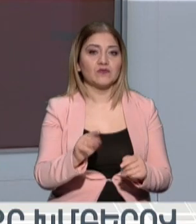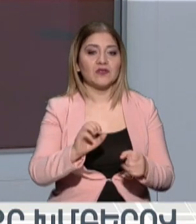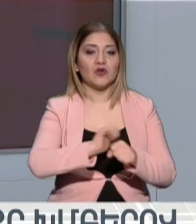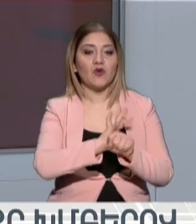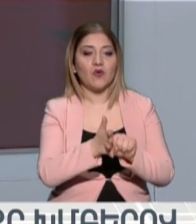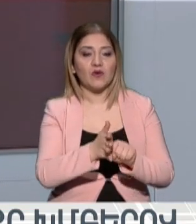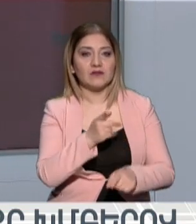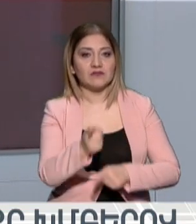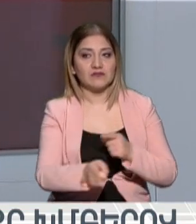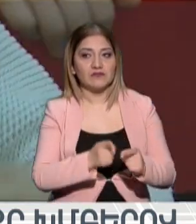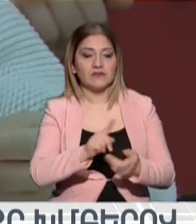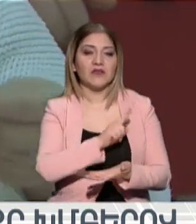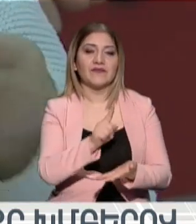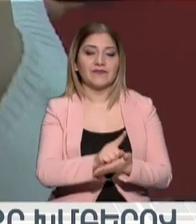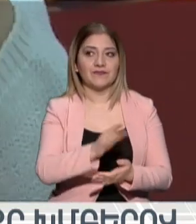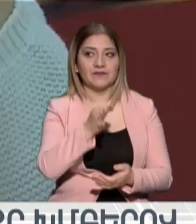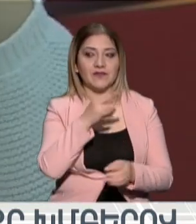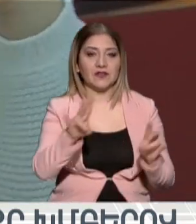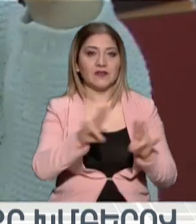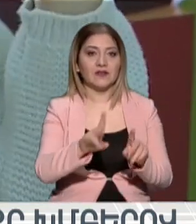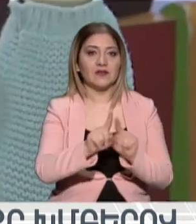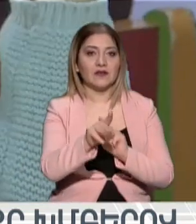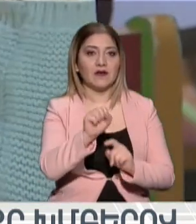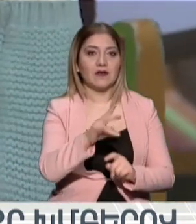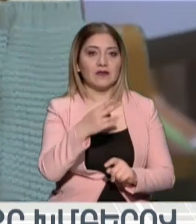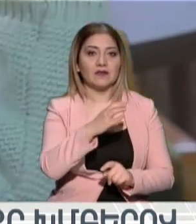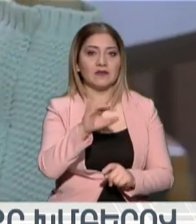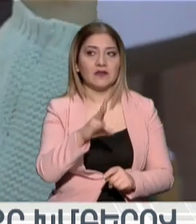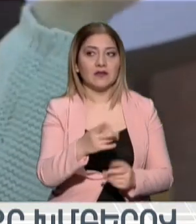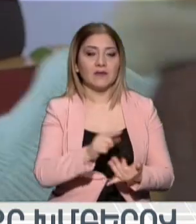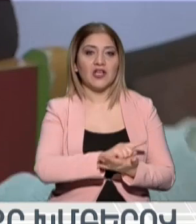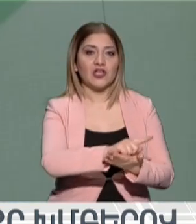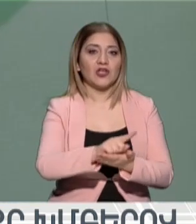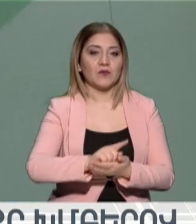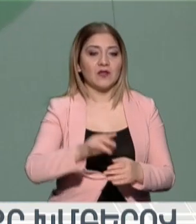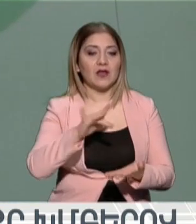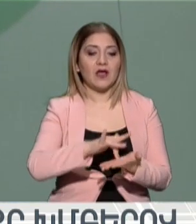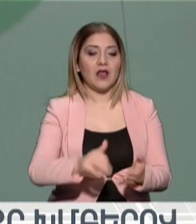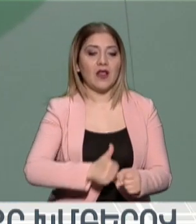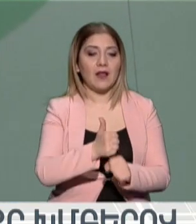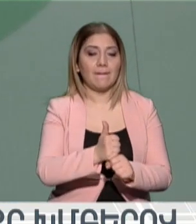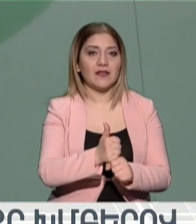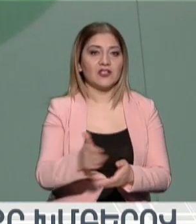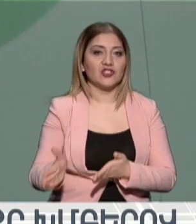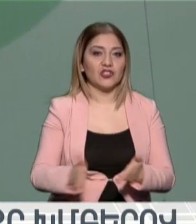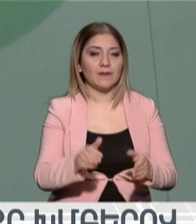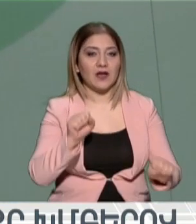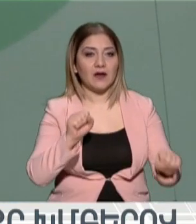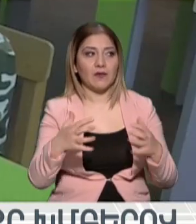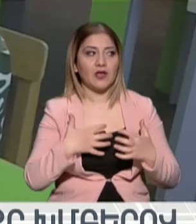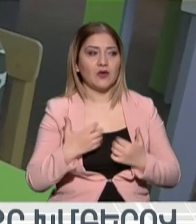սահմանափակումները մեղմելու հարցը օրակարգում է, ասում է փոխնախարար Անդրեսյանը։ Ինտենսիվ քննարկում են քաղաքապետարանի տարածքային կառավարման